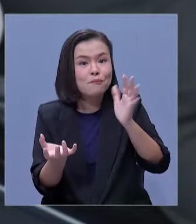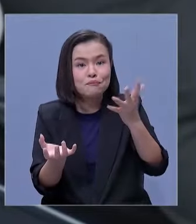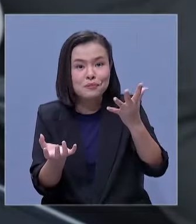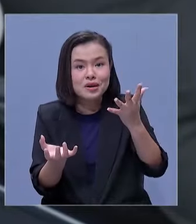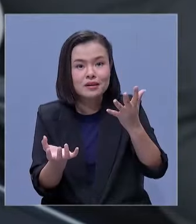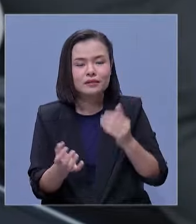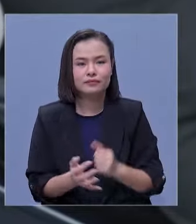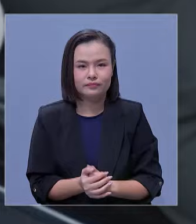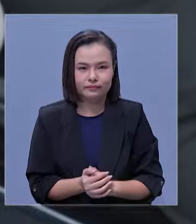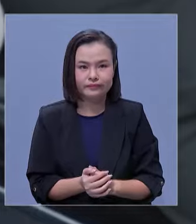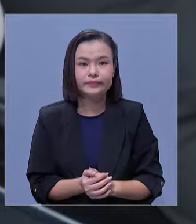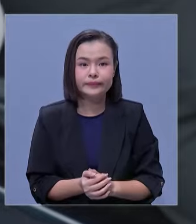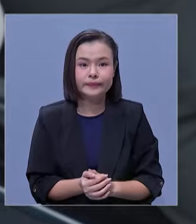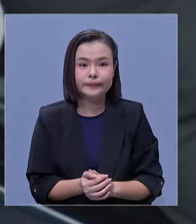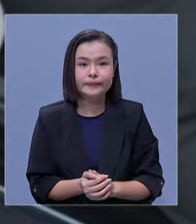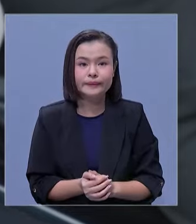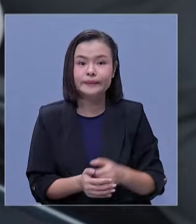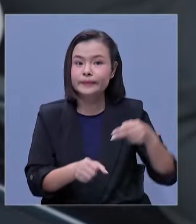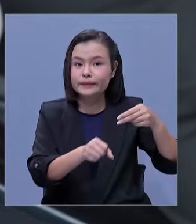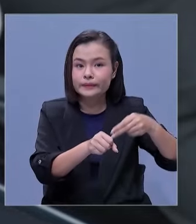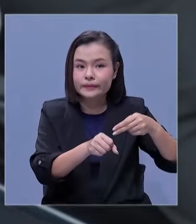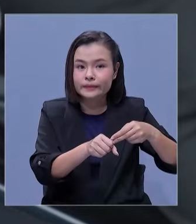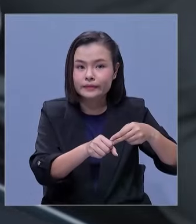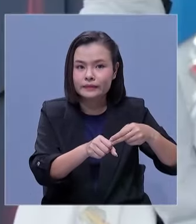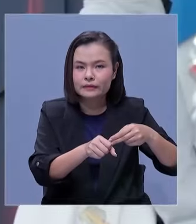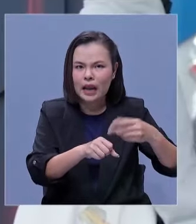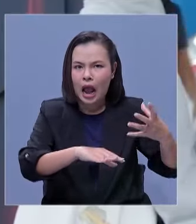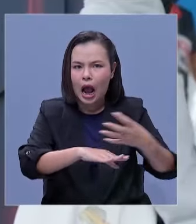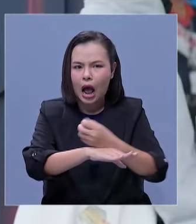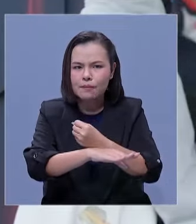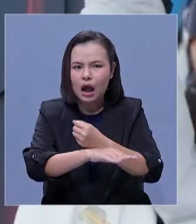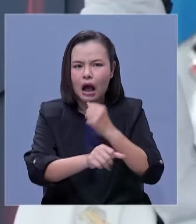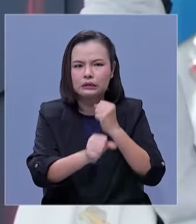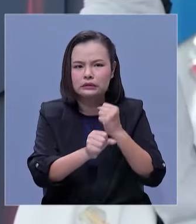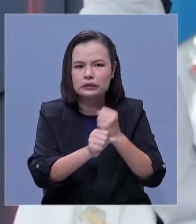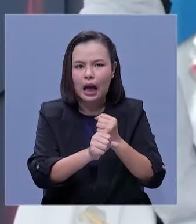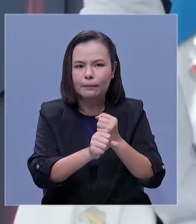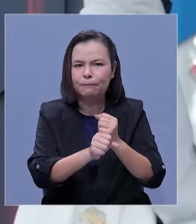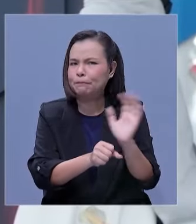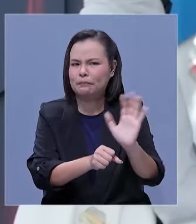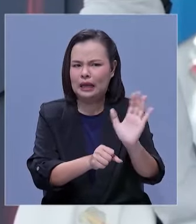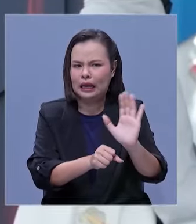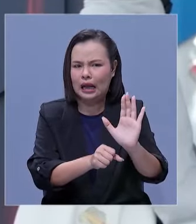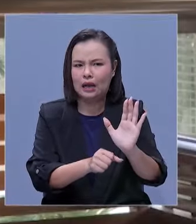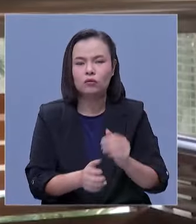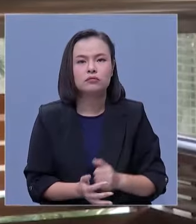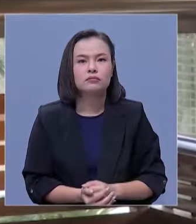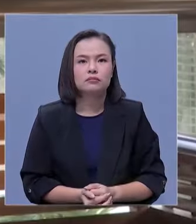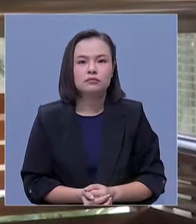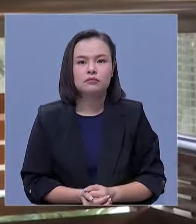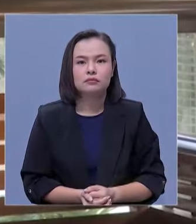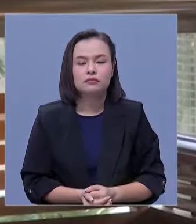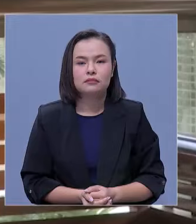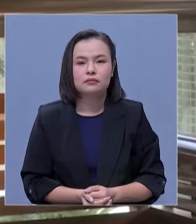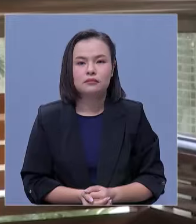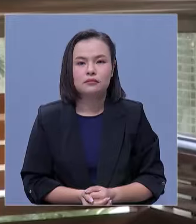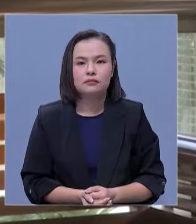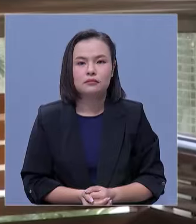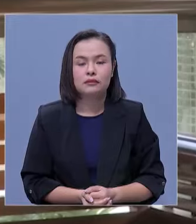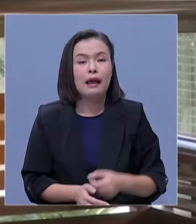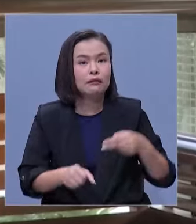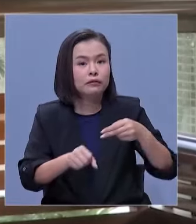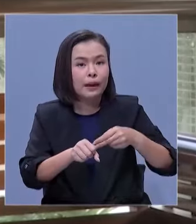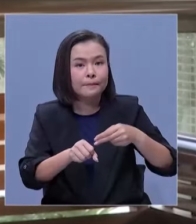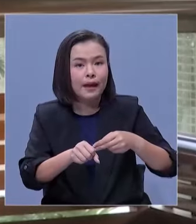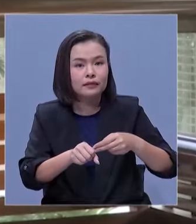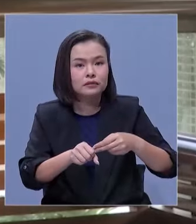สำคัญคือต้องไม่นำเรื่องราคาน้ำมันไปเป็นเกมการเมืองอ่ะฟังเสียงท่านหน่อยนะครับราคาน้ำมัน